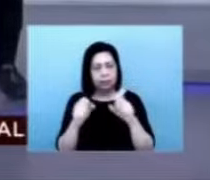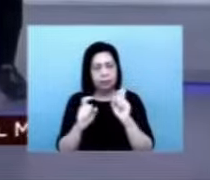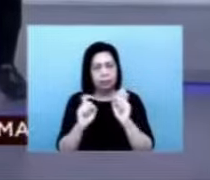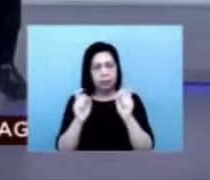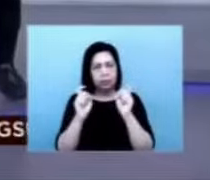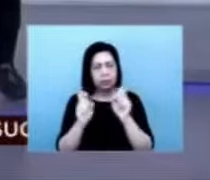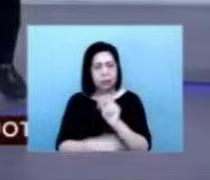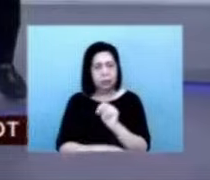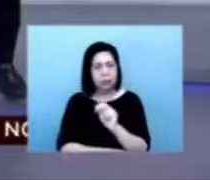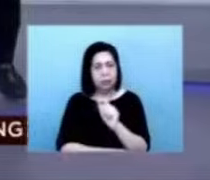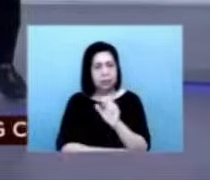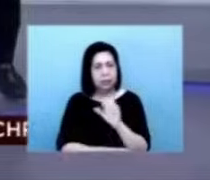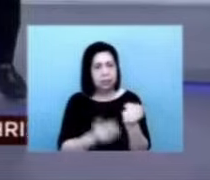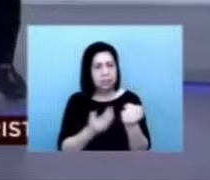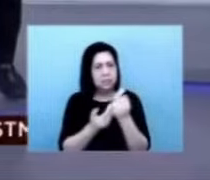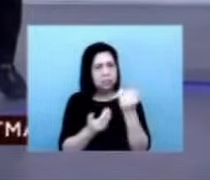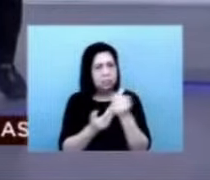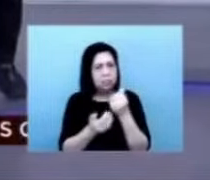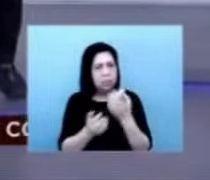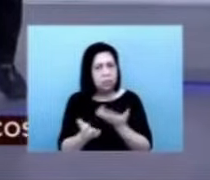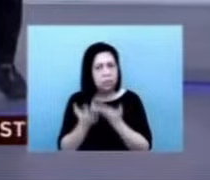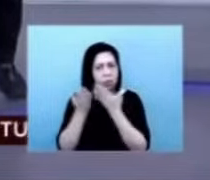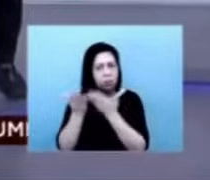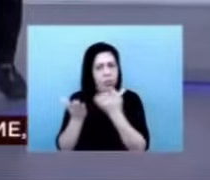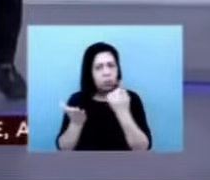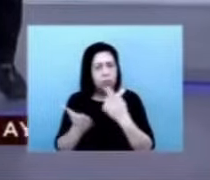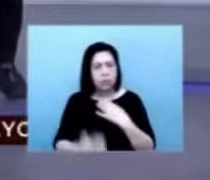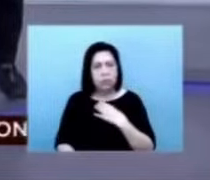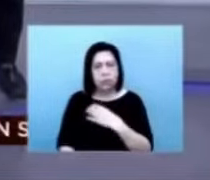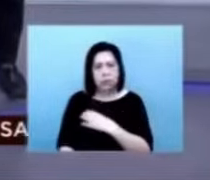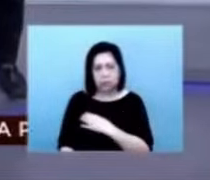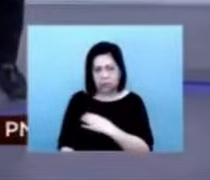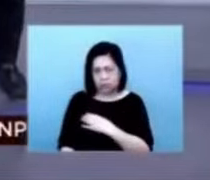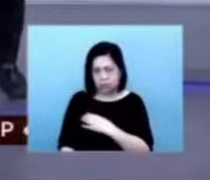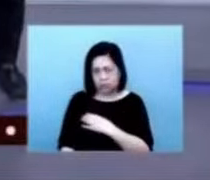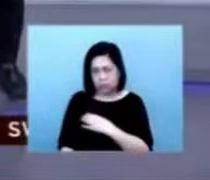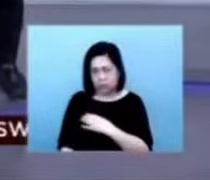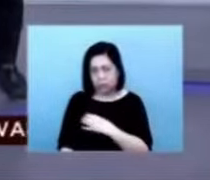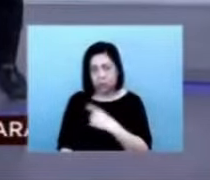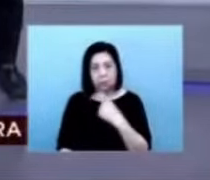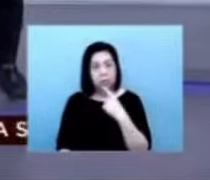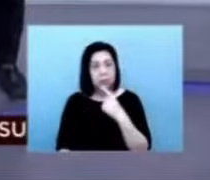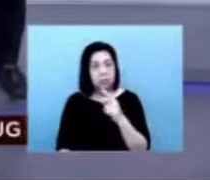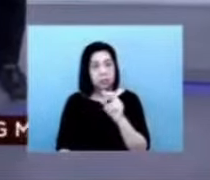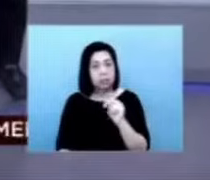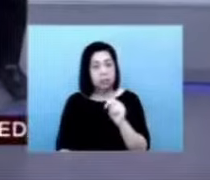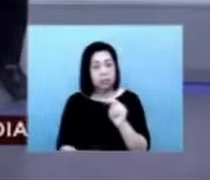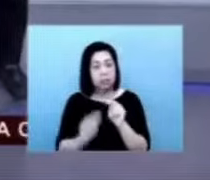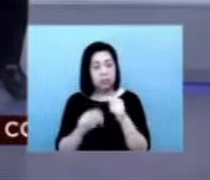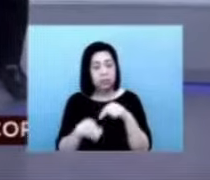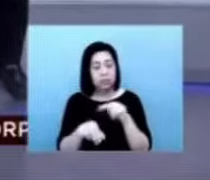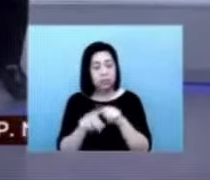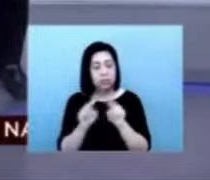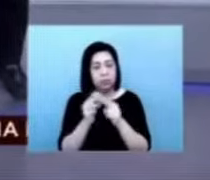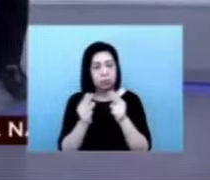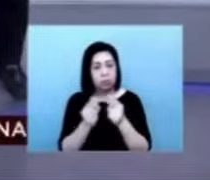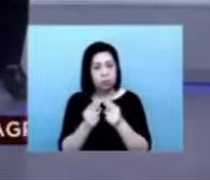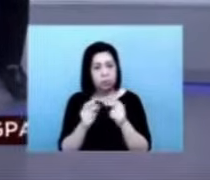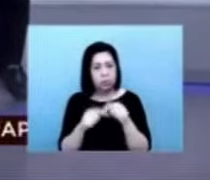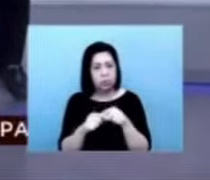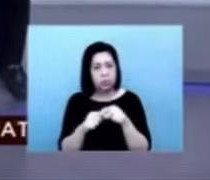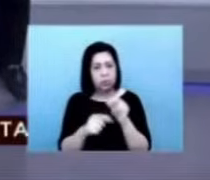NTC ay simpleng resolusyon pa lamang ng House of Representatives. Ayon sa National Union of Journalists of the Philippines or